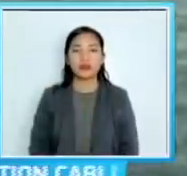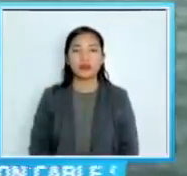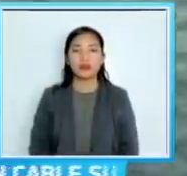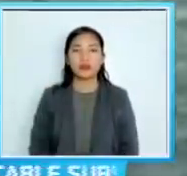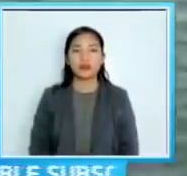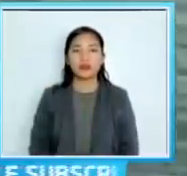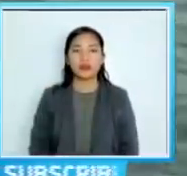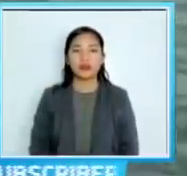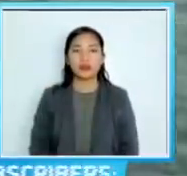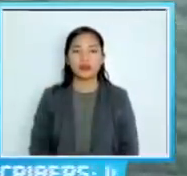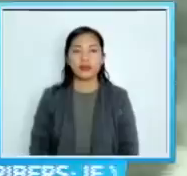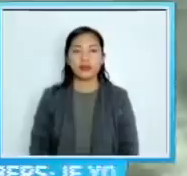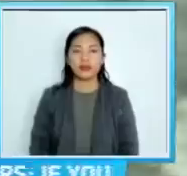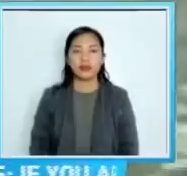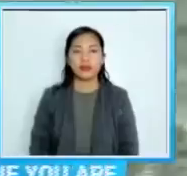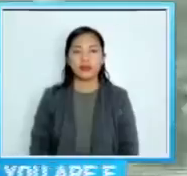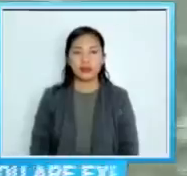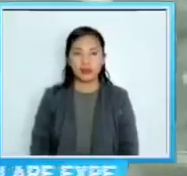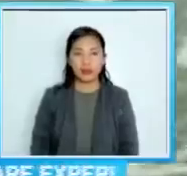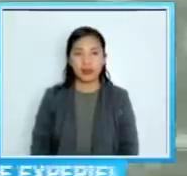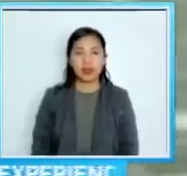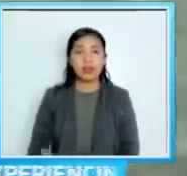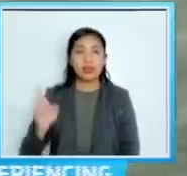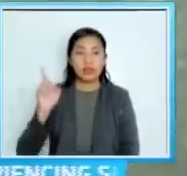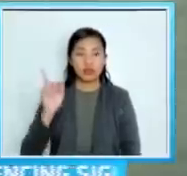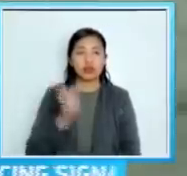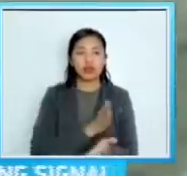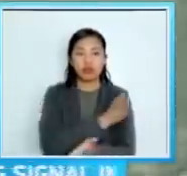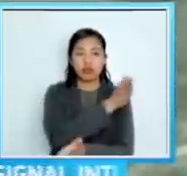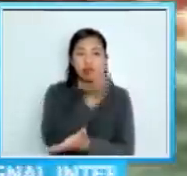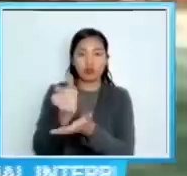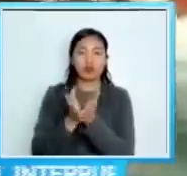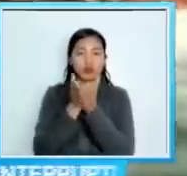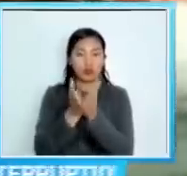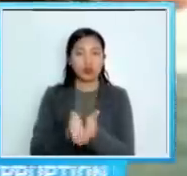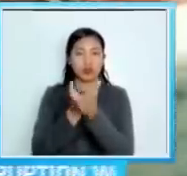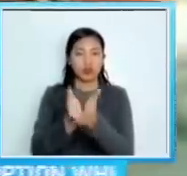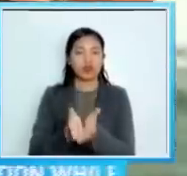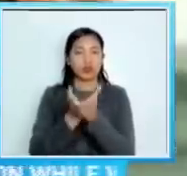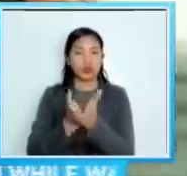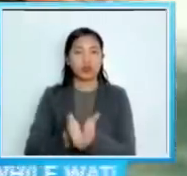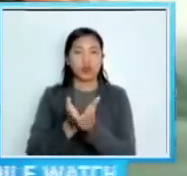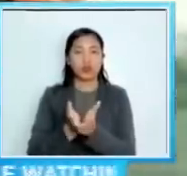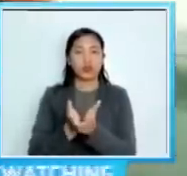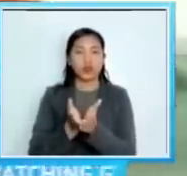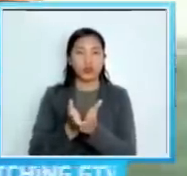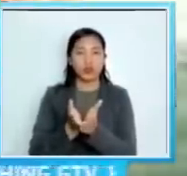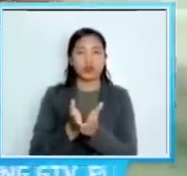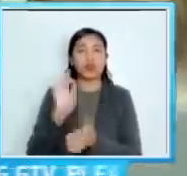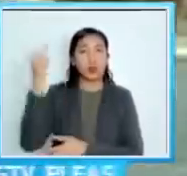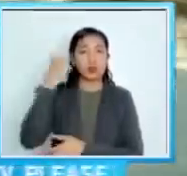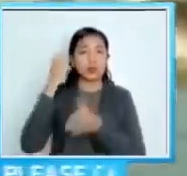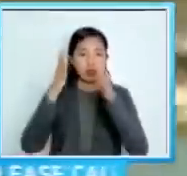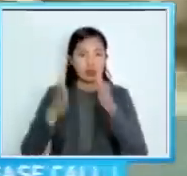Mula sa BRP Tubatahan ng Coast Guard, sumakay ng rubber boat ang mga opisyal ng Bohol sa pangunguna ni Governor Arthur Yap.